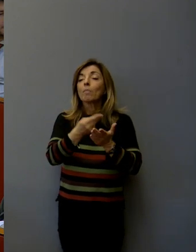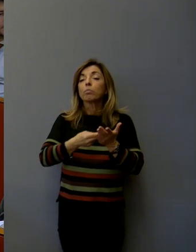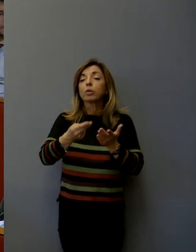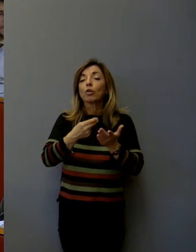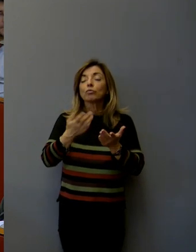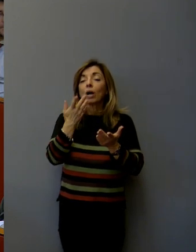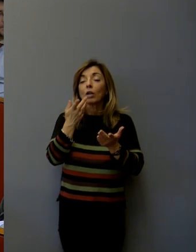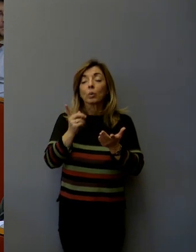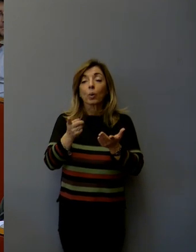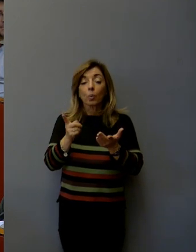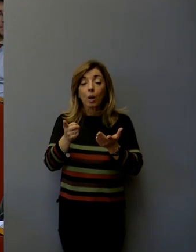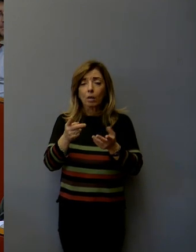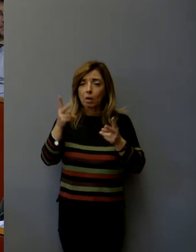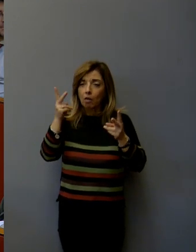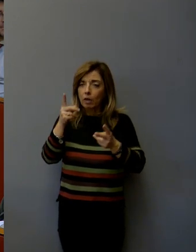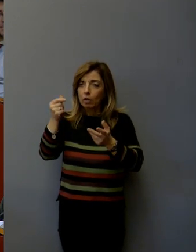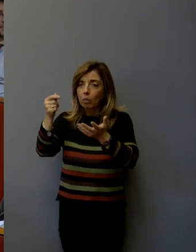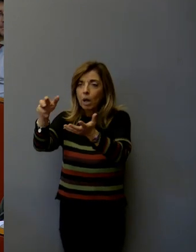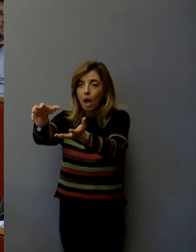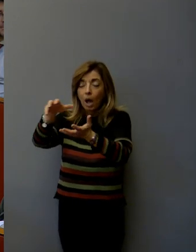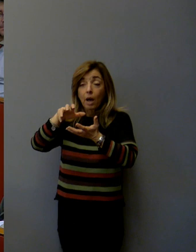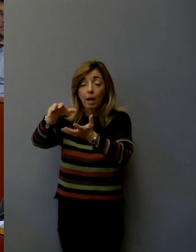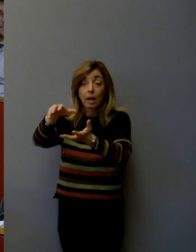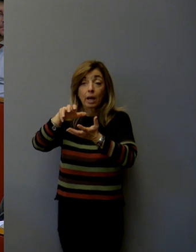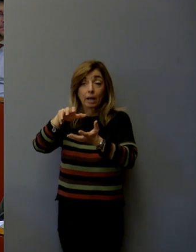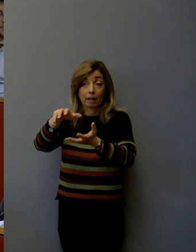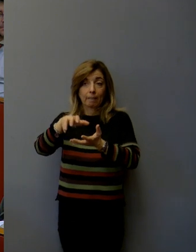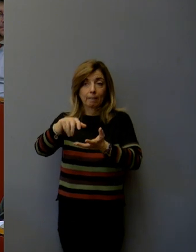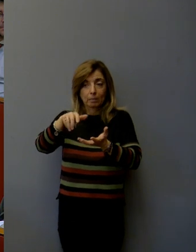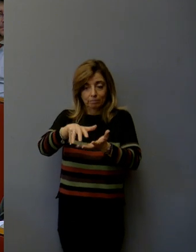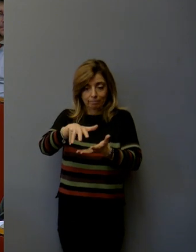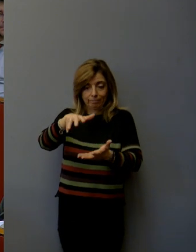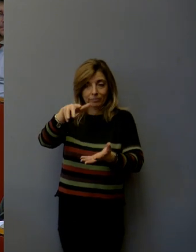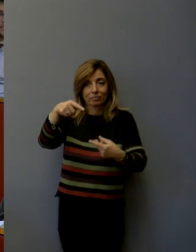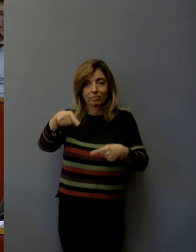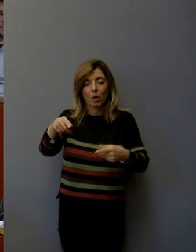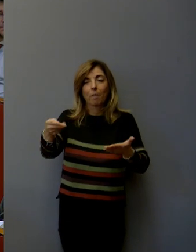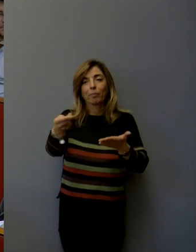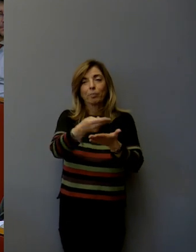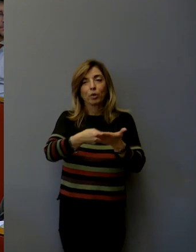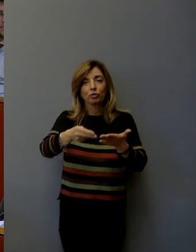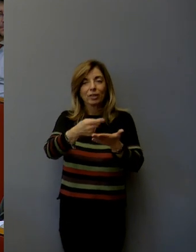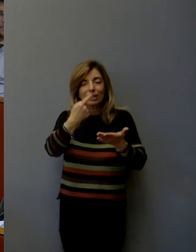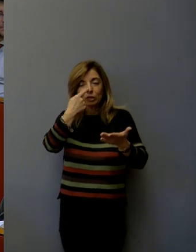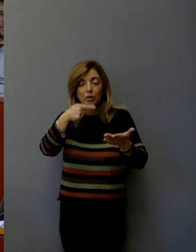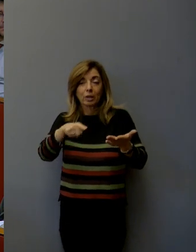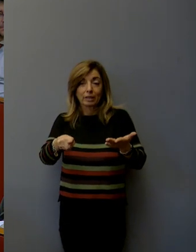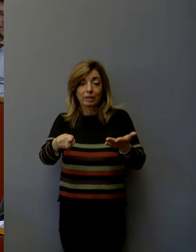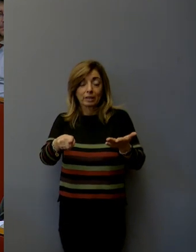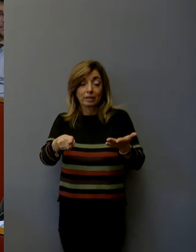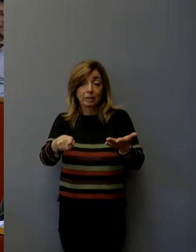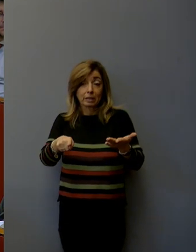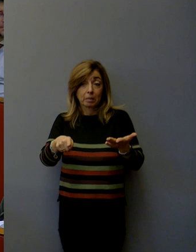che stanno arrivando la progettazione di una cosa di questo genere mi sembra francamente veramente veramente poco poco